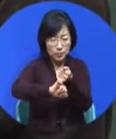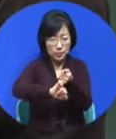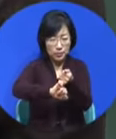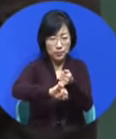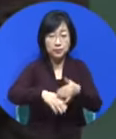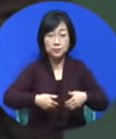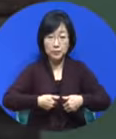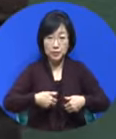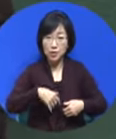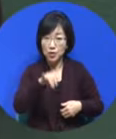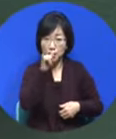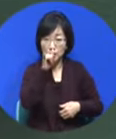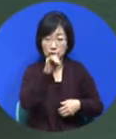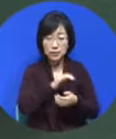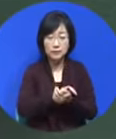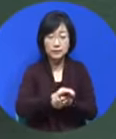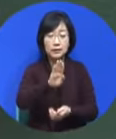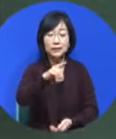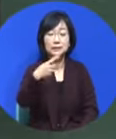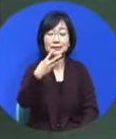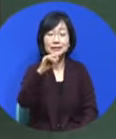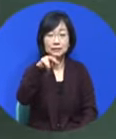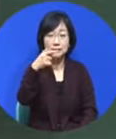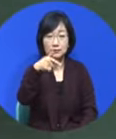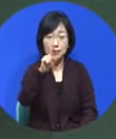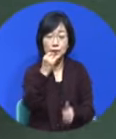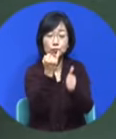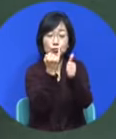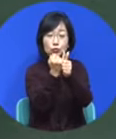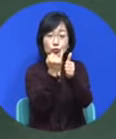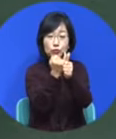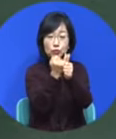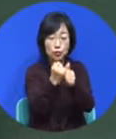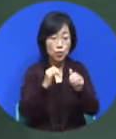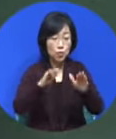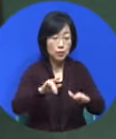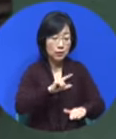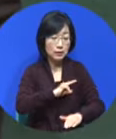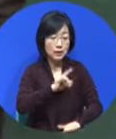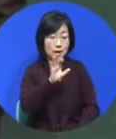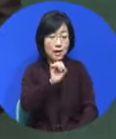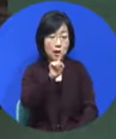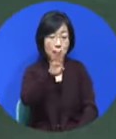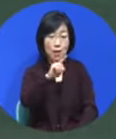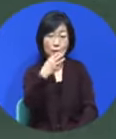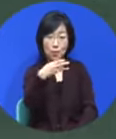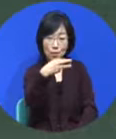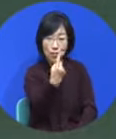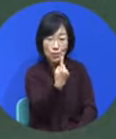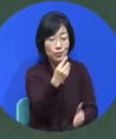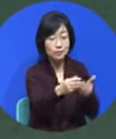나옵니다 브리스가 부부가 아볼로를 데리고 가서 질문했다